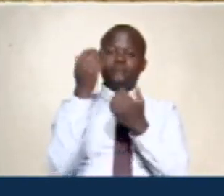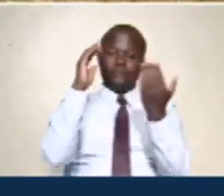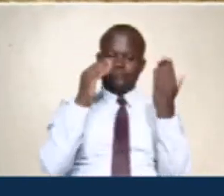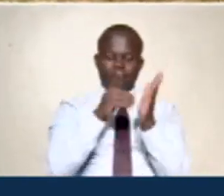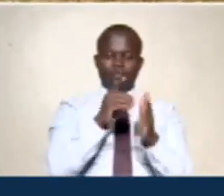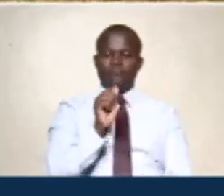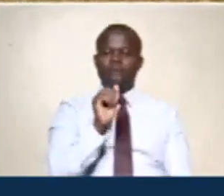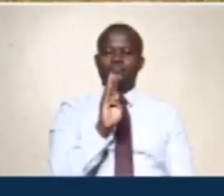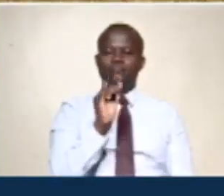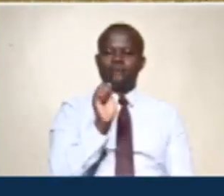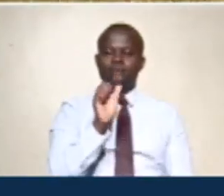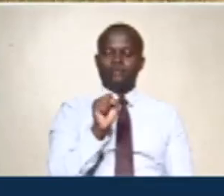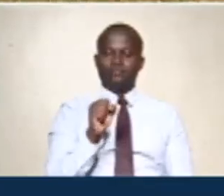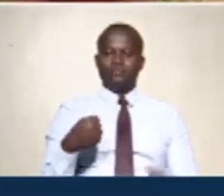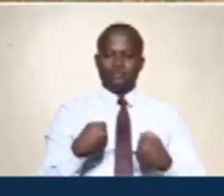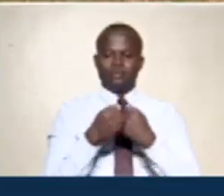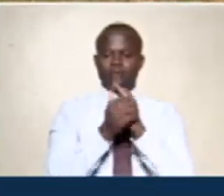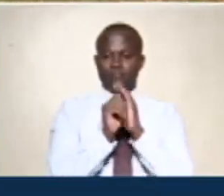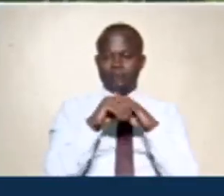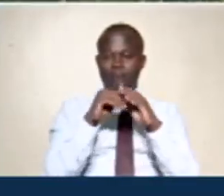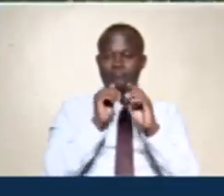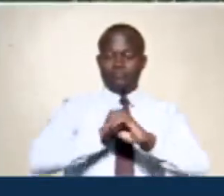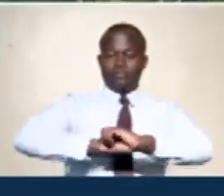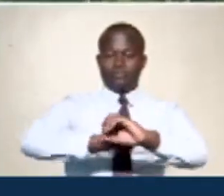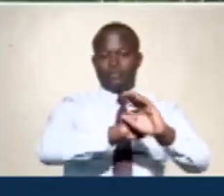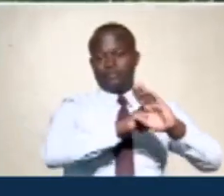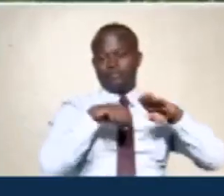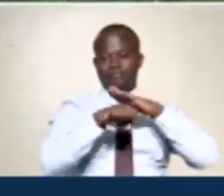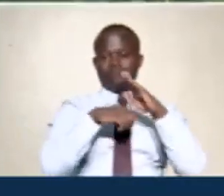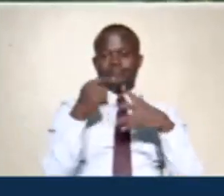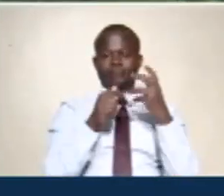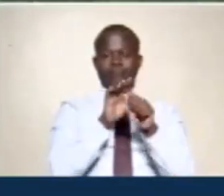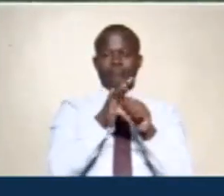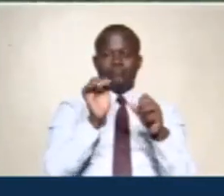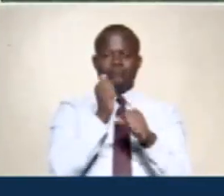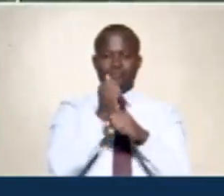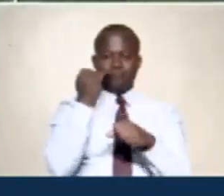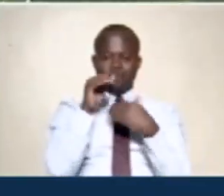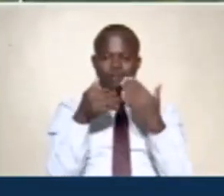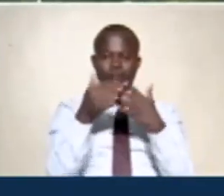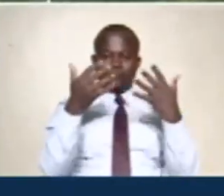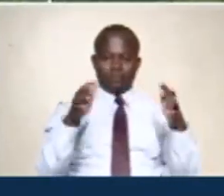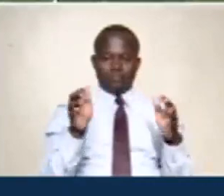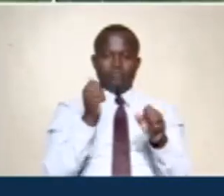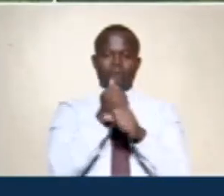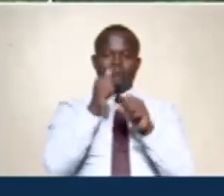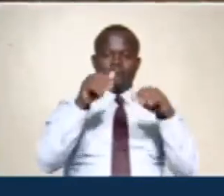Dr. Abias Maniragaba imuguke mu kurengera ibidukikije avuga ko hari byinshi bimaze gukorwa nubwo hakeneye gukorwa ubuhinzi butangiza